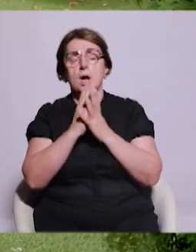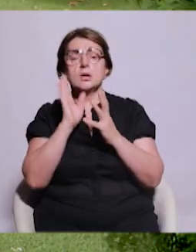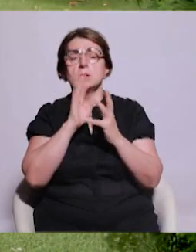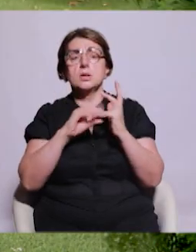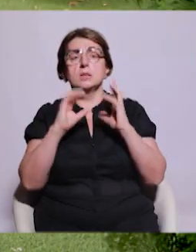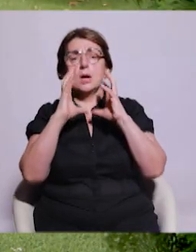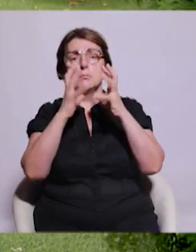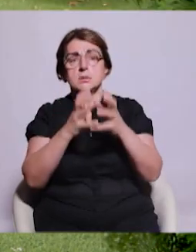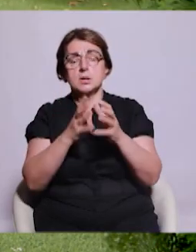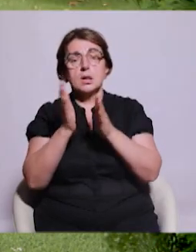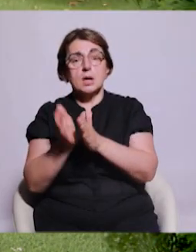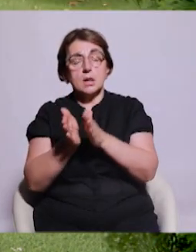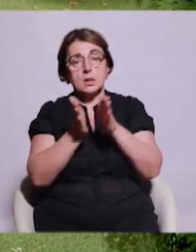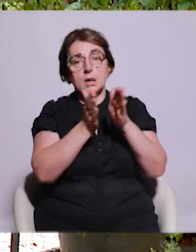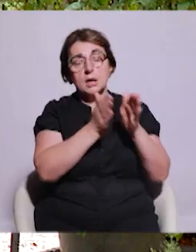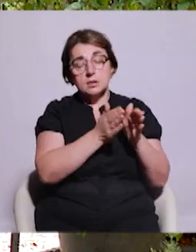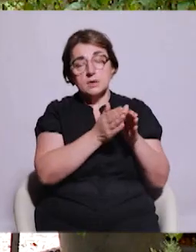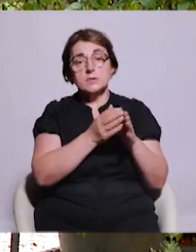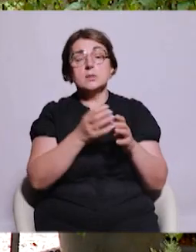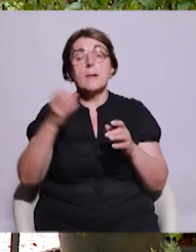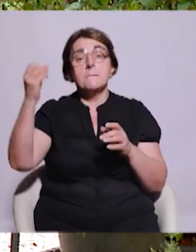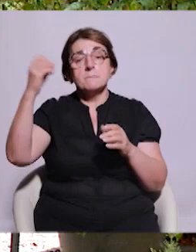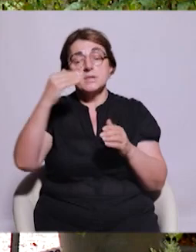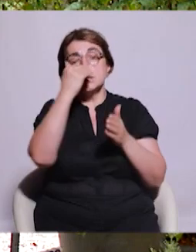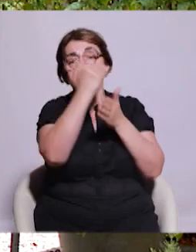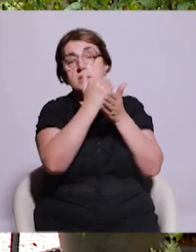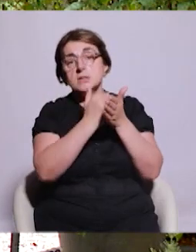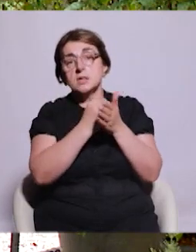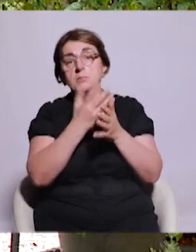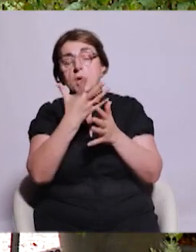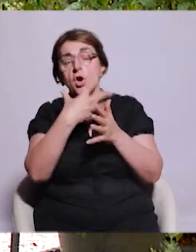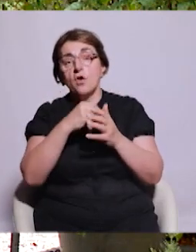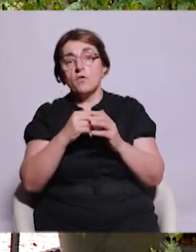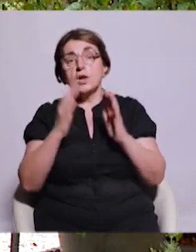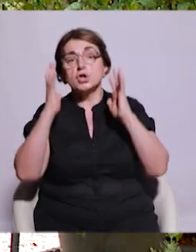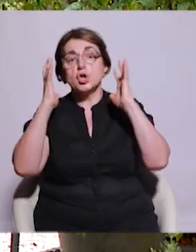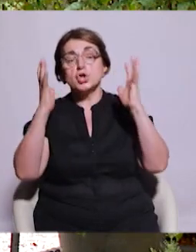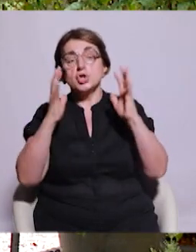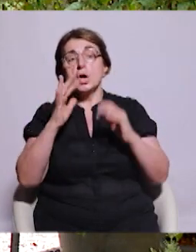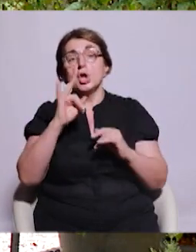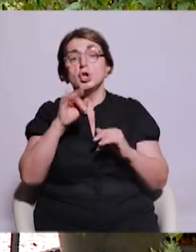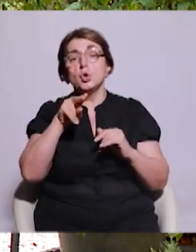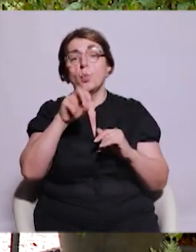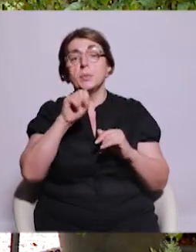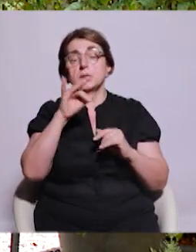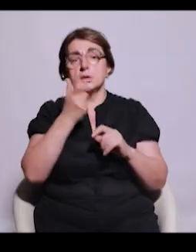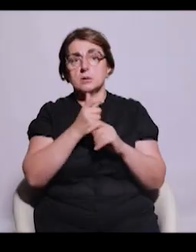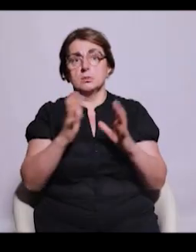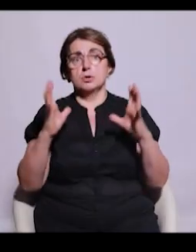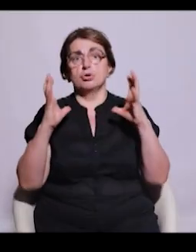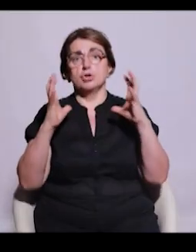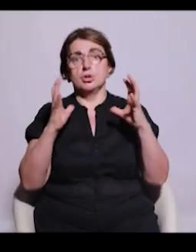დედამიწა. ახლა გადავიდეთ მზის სისტემის ყველაზე დიდ პლანეტა იუპიტერზე. იუპიტერი აი ასე